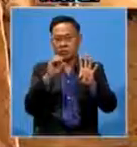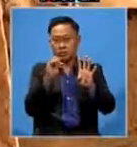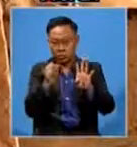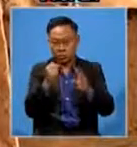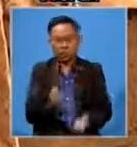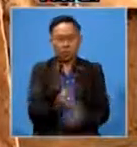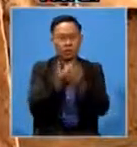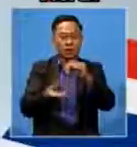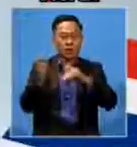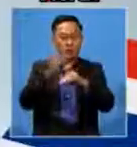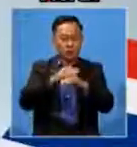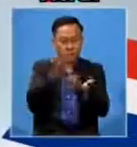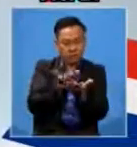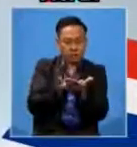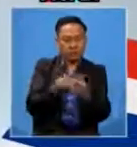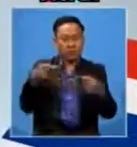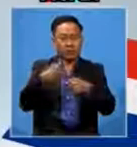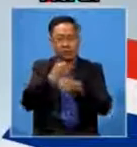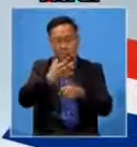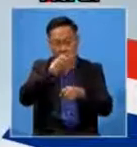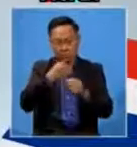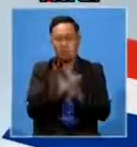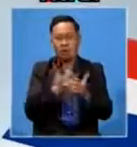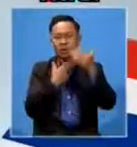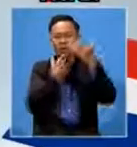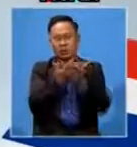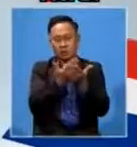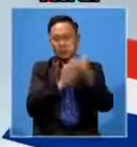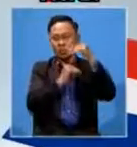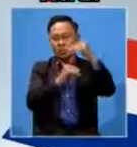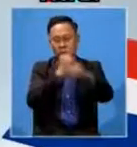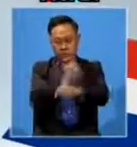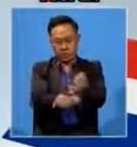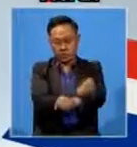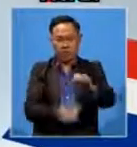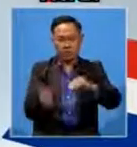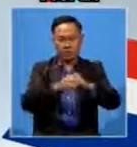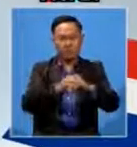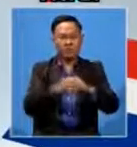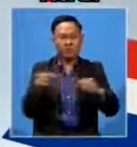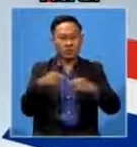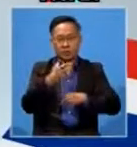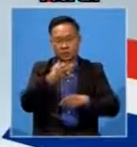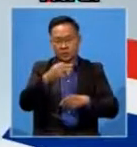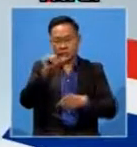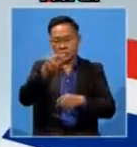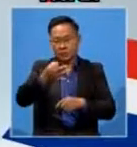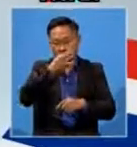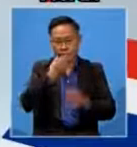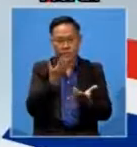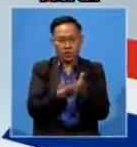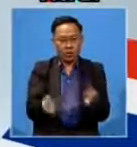ชีพโดยการกำหนดอัตราค่าจ้างตามมาตรฐานฝีมือแรงงานเพิ่มอีก20สาขาอาชีพค่าจ้างสูงสุดถึ